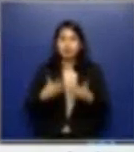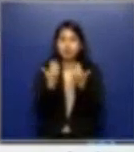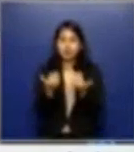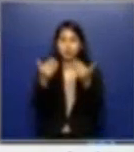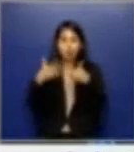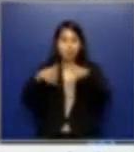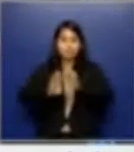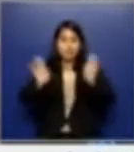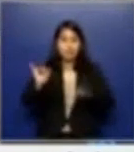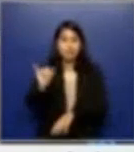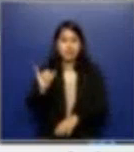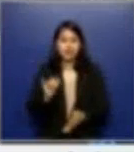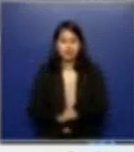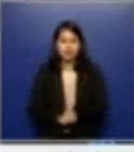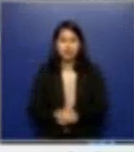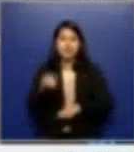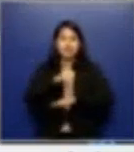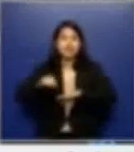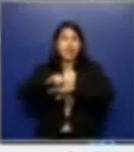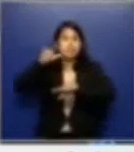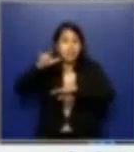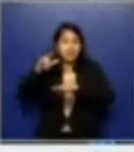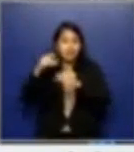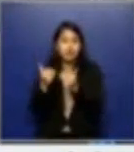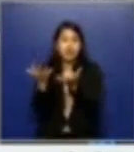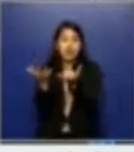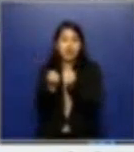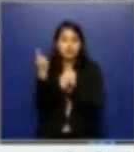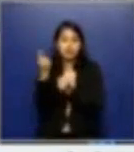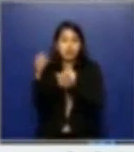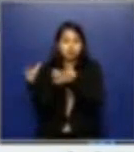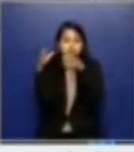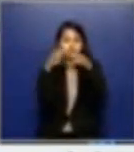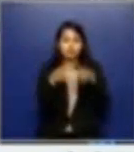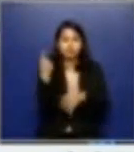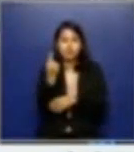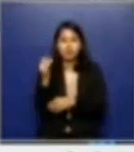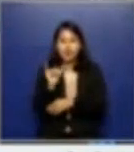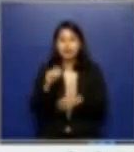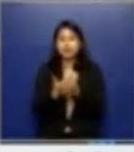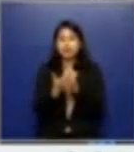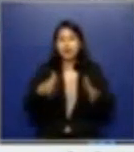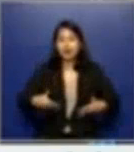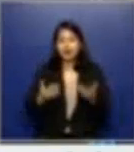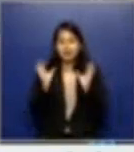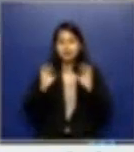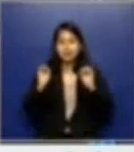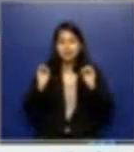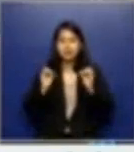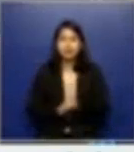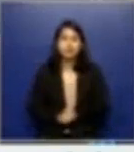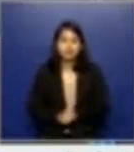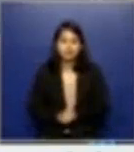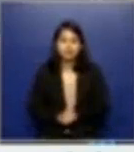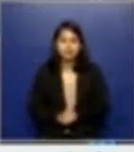ดสนามบินยังไม่ได้รับนักท่องเที่ยวรายได้ก็ยังไม่มีแล้ว